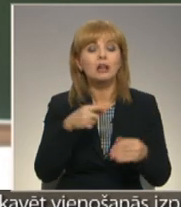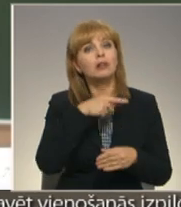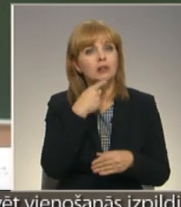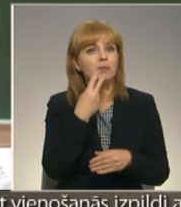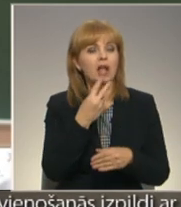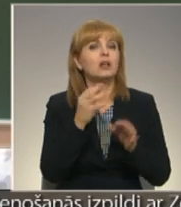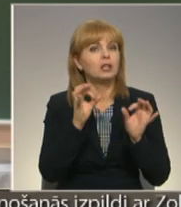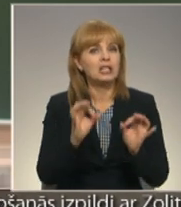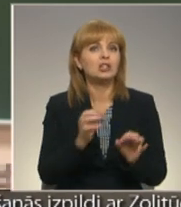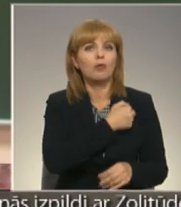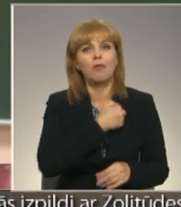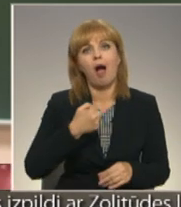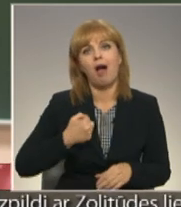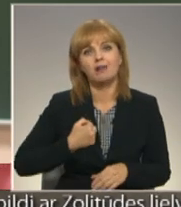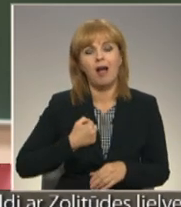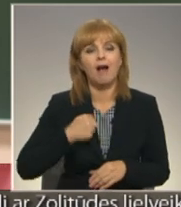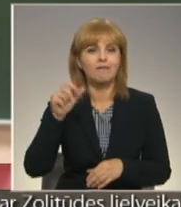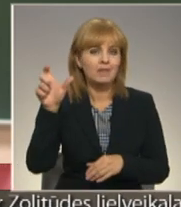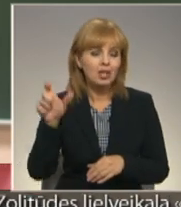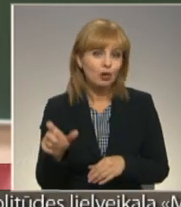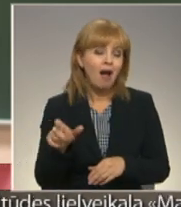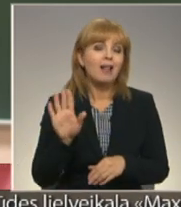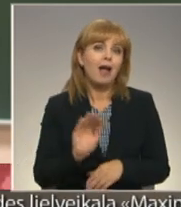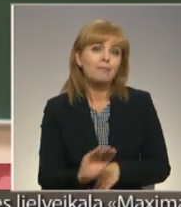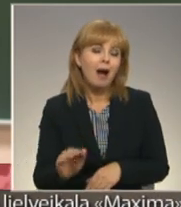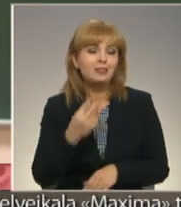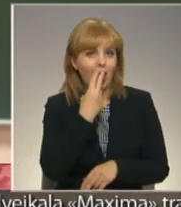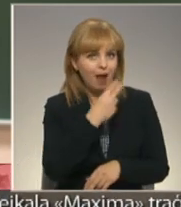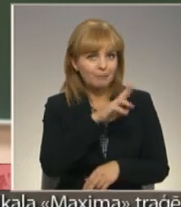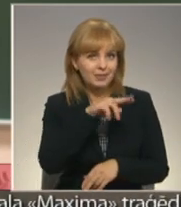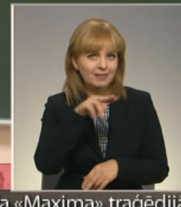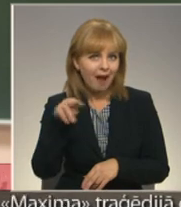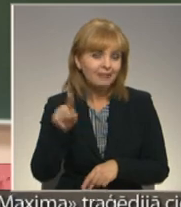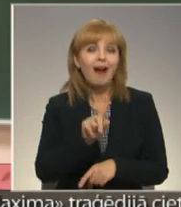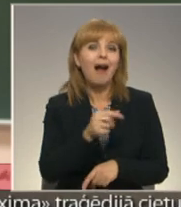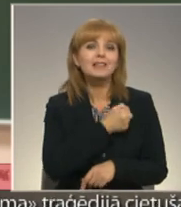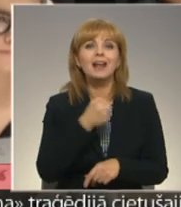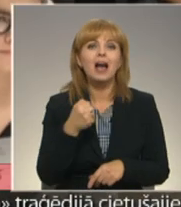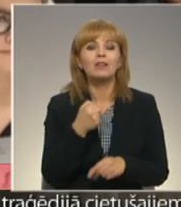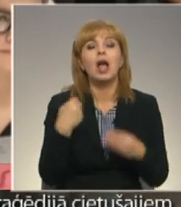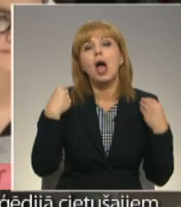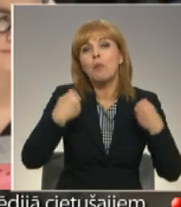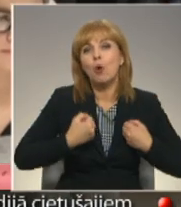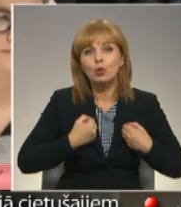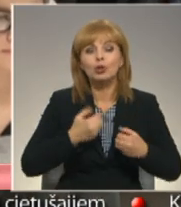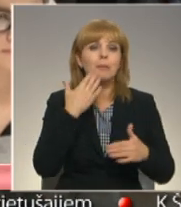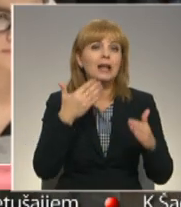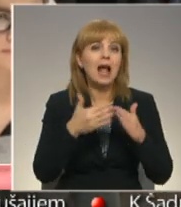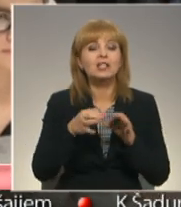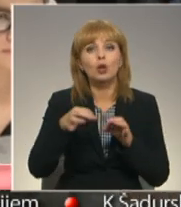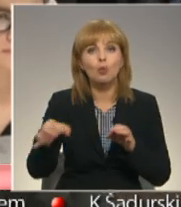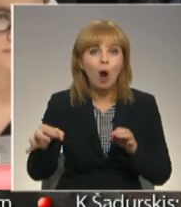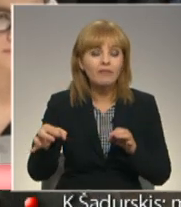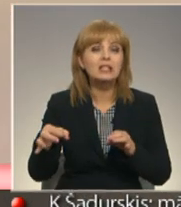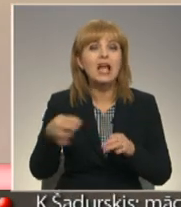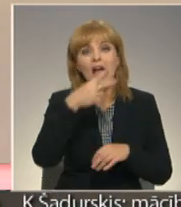īstu karavīru, un viņi grib, lai mazie arī apskatās, kas ir karavīru mugursomā. Reizeknes novada Tiskādu vidusskolā